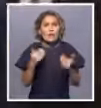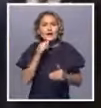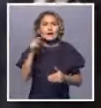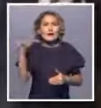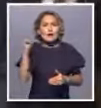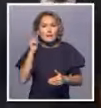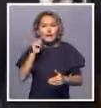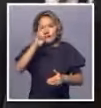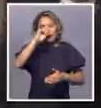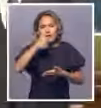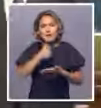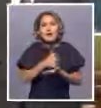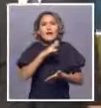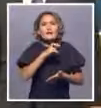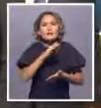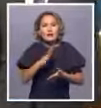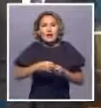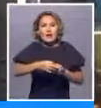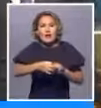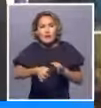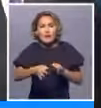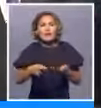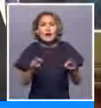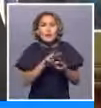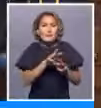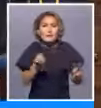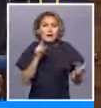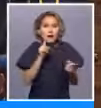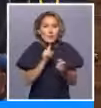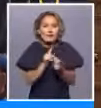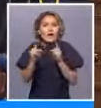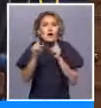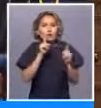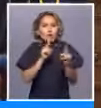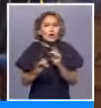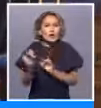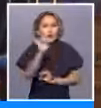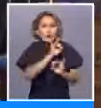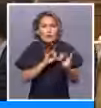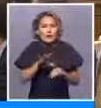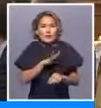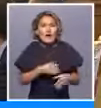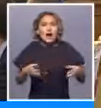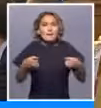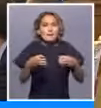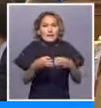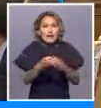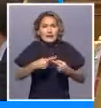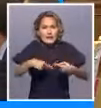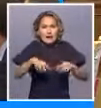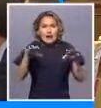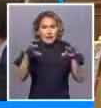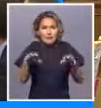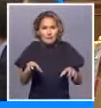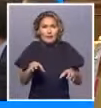мемлекет басшысы көрші елдің Цзянсу провинциясының халық өкілдерінің бүкіл халықтық жиналысы тұрақты комитетінің төрағасы, партия комитетінің